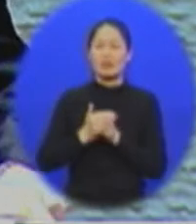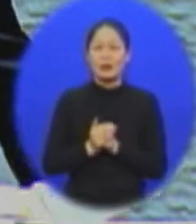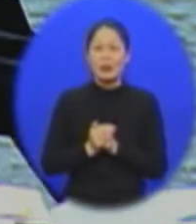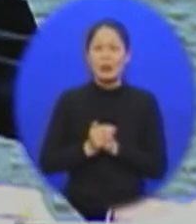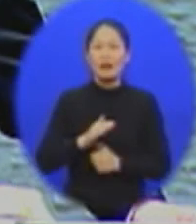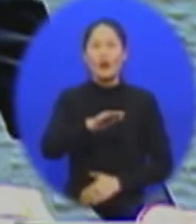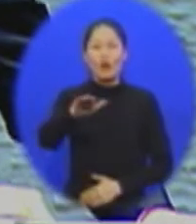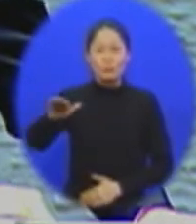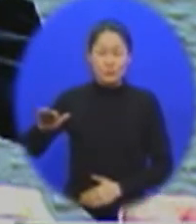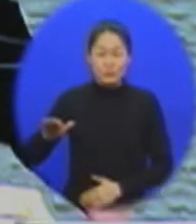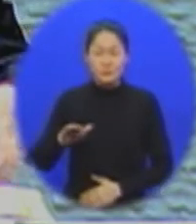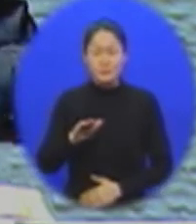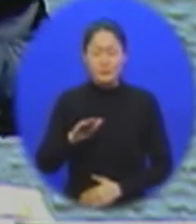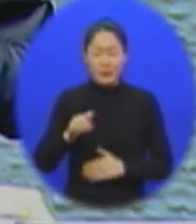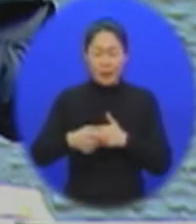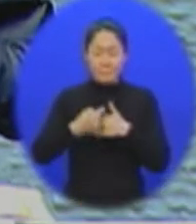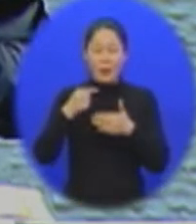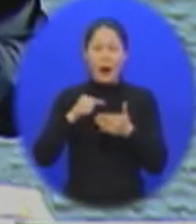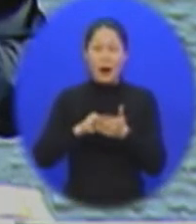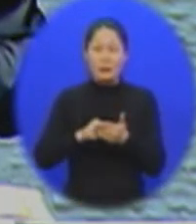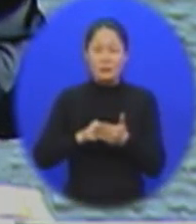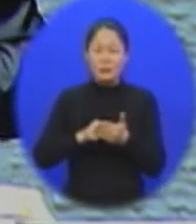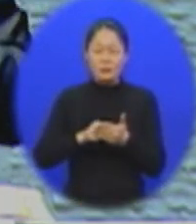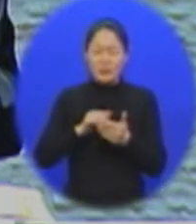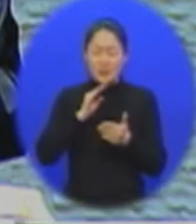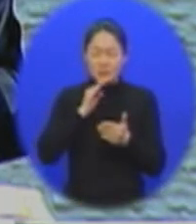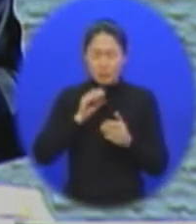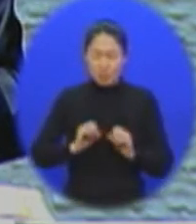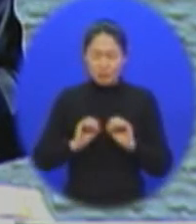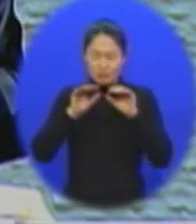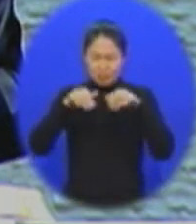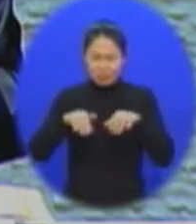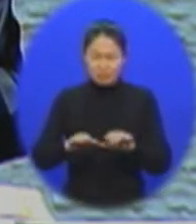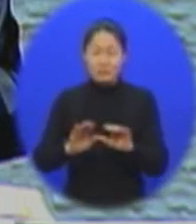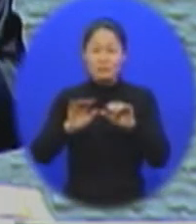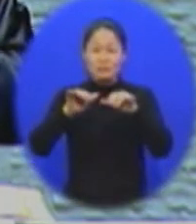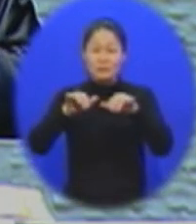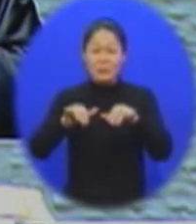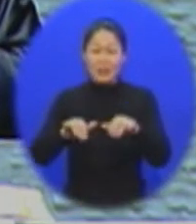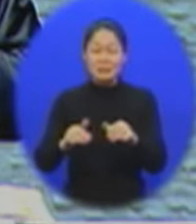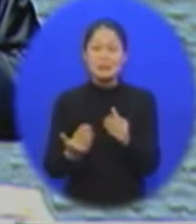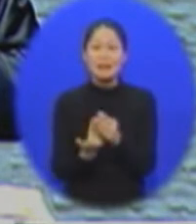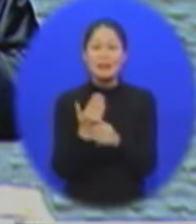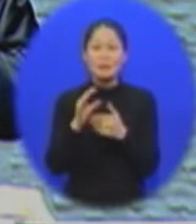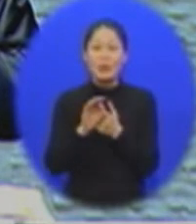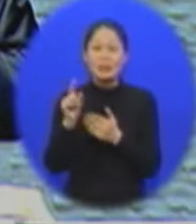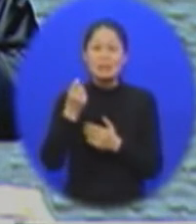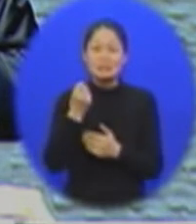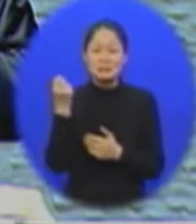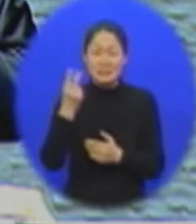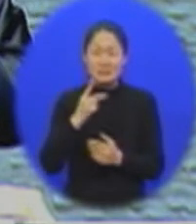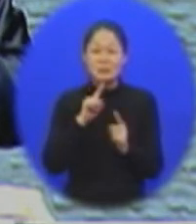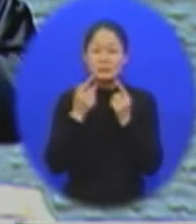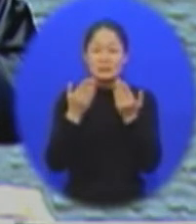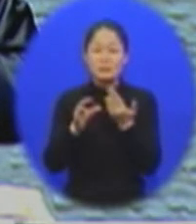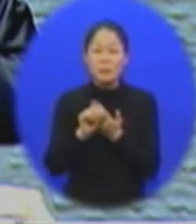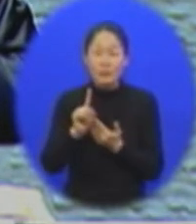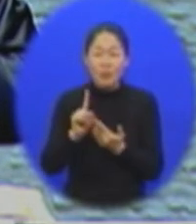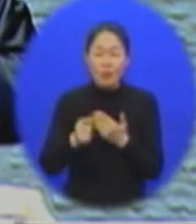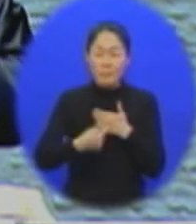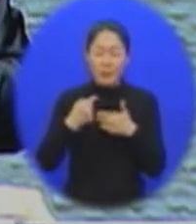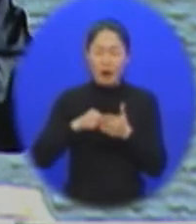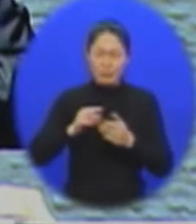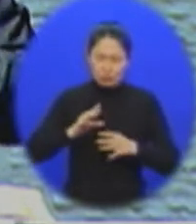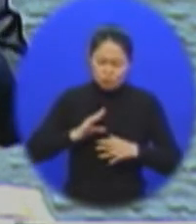정도 여러분 마음에 풍랑이 일면 다시 말하면 마음에 두려움이